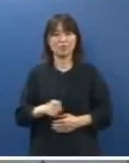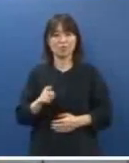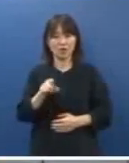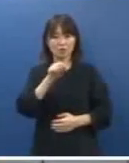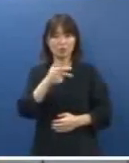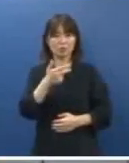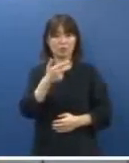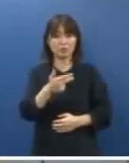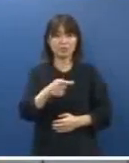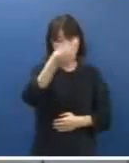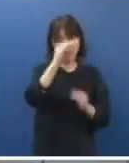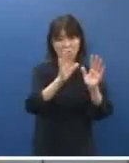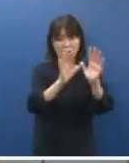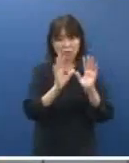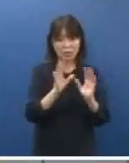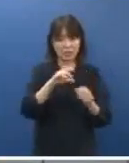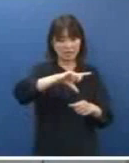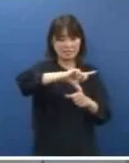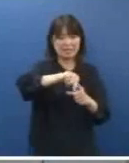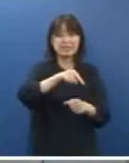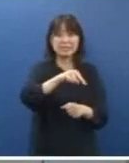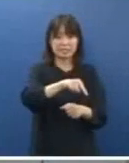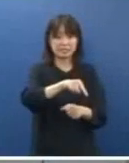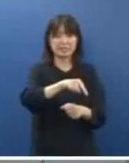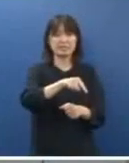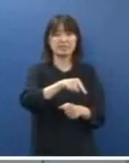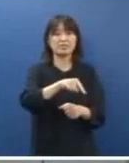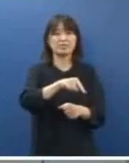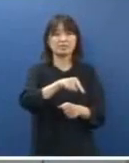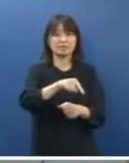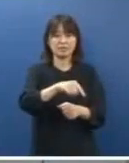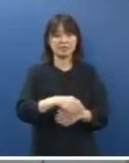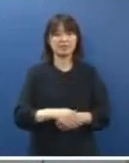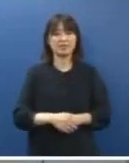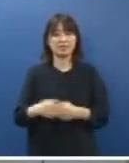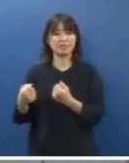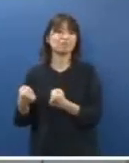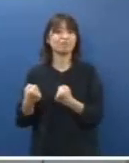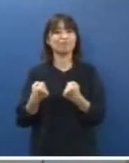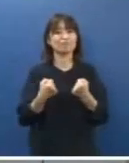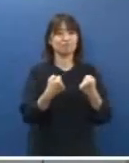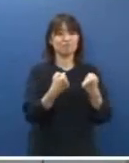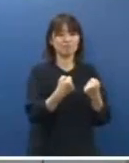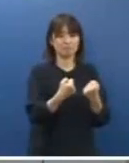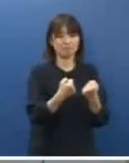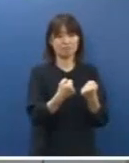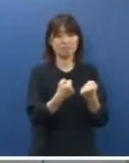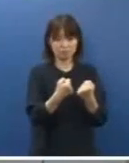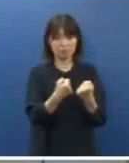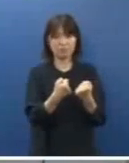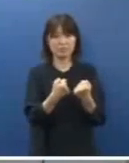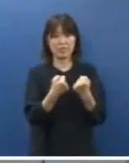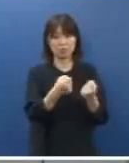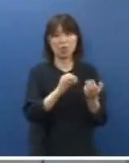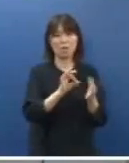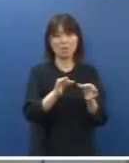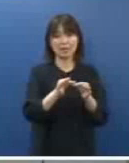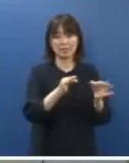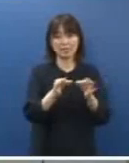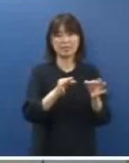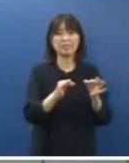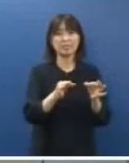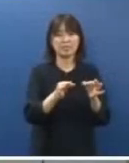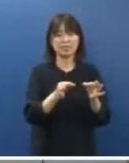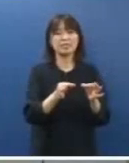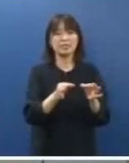取市の今回被災された地域、そちらの方にもこう移動販売の店舗を広げるというようなことを市と